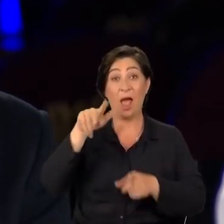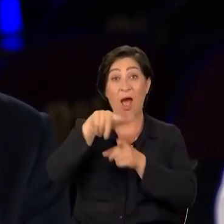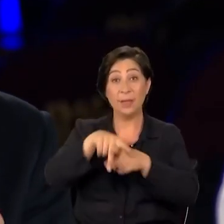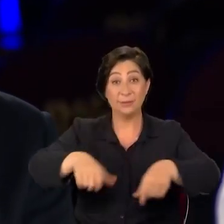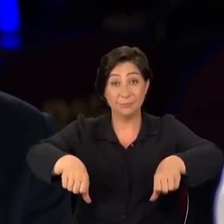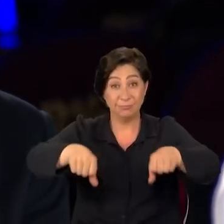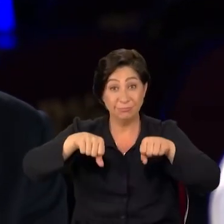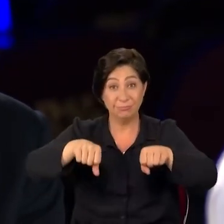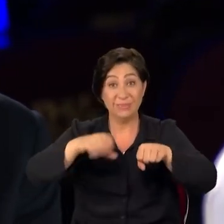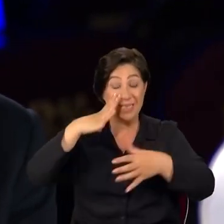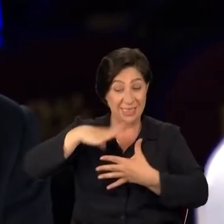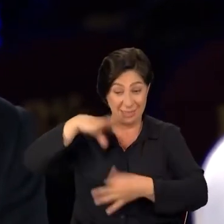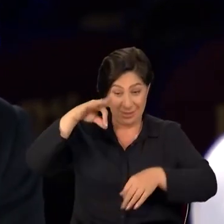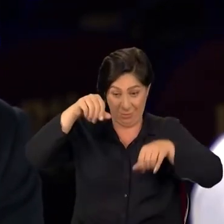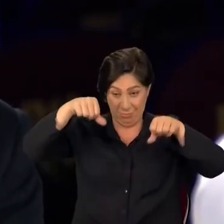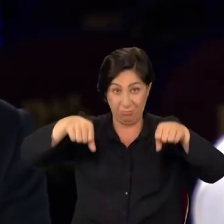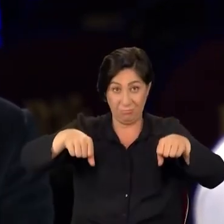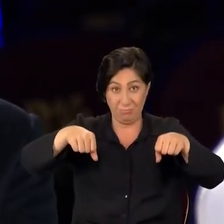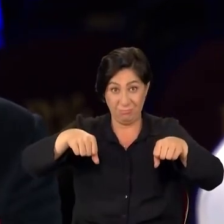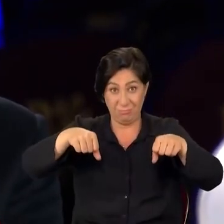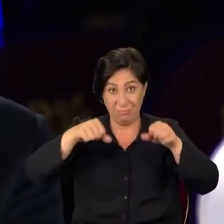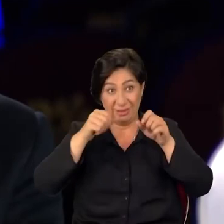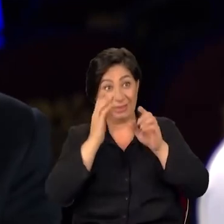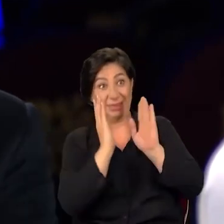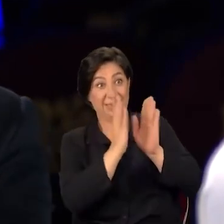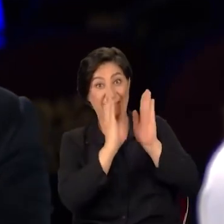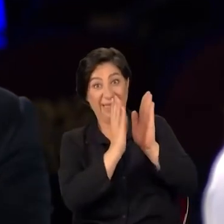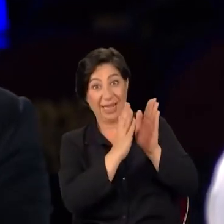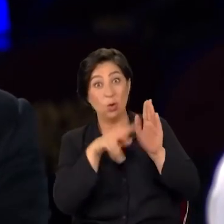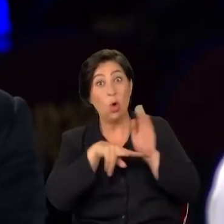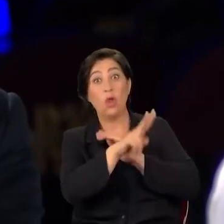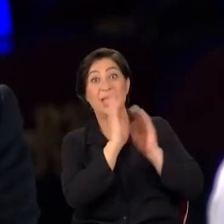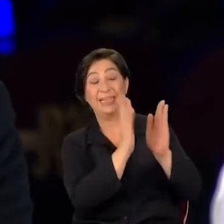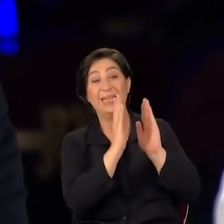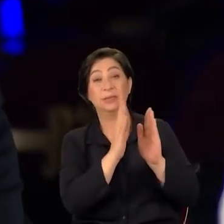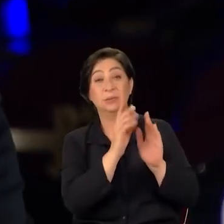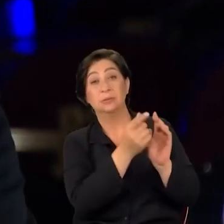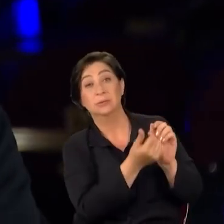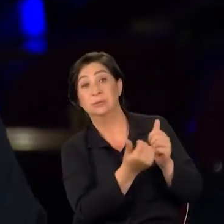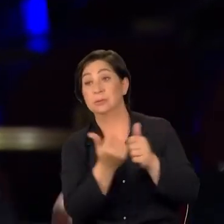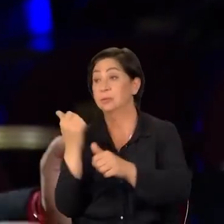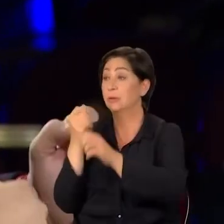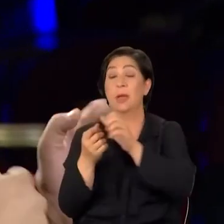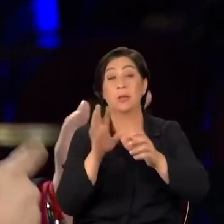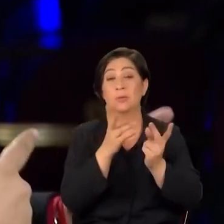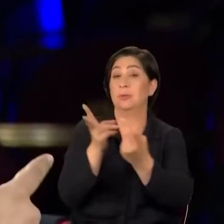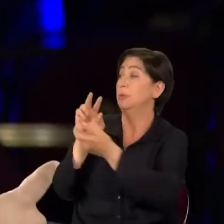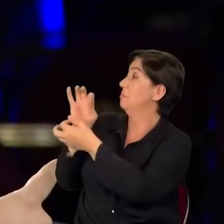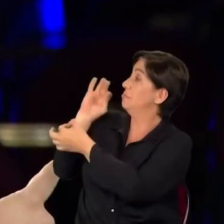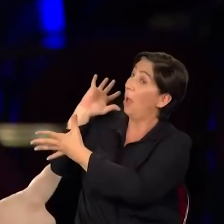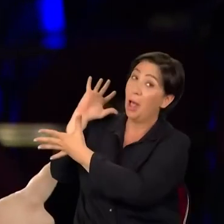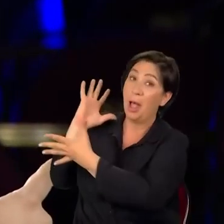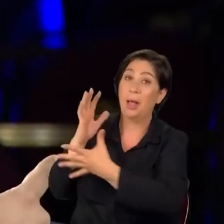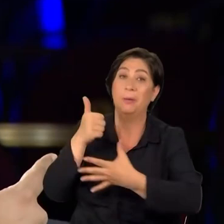lider atının üstünde insan olarak işte X yöne doğru giderken dönüp tam tersine doğru ok